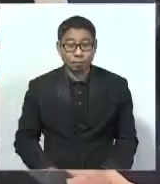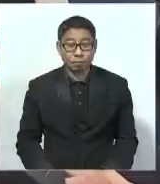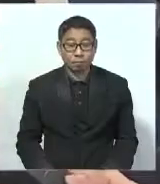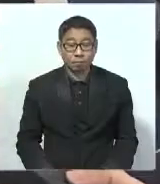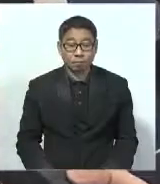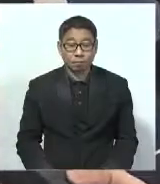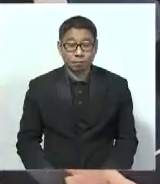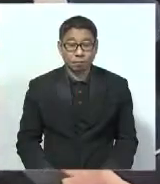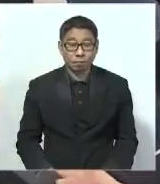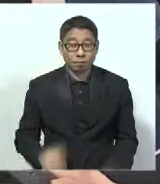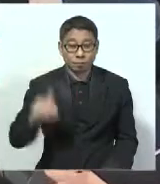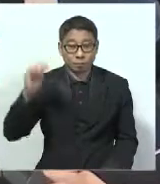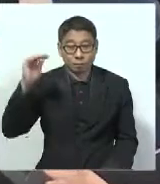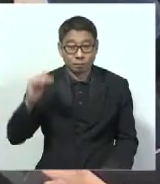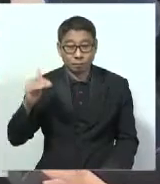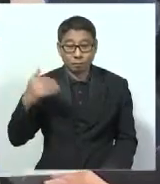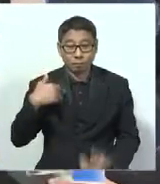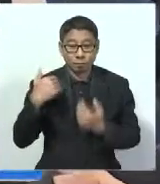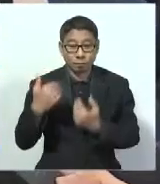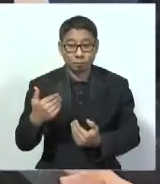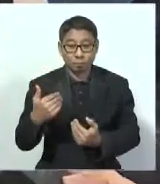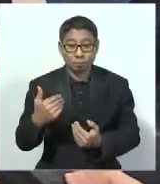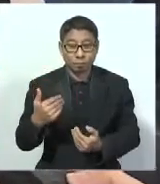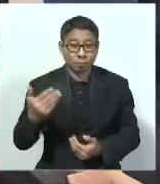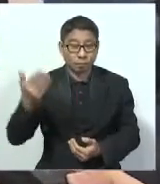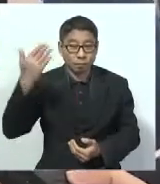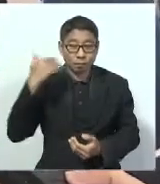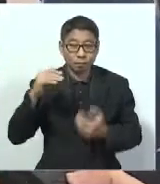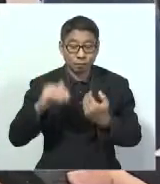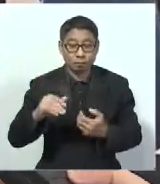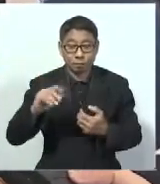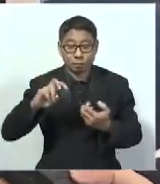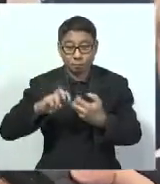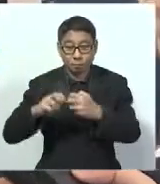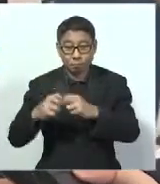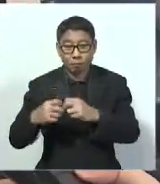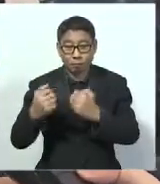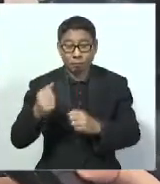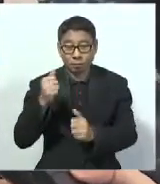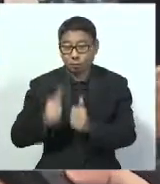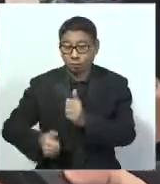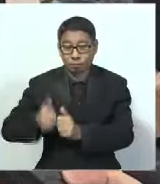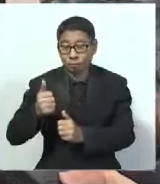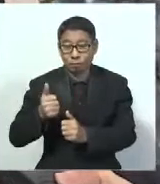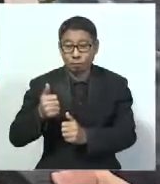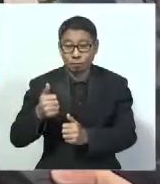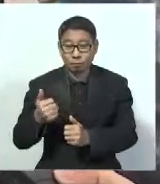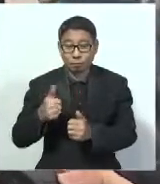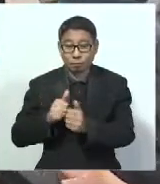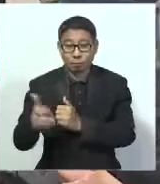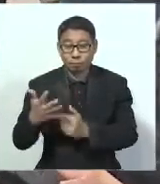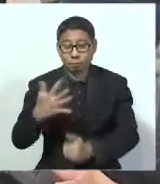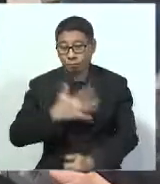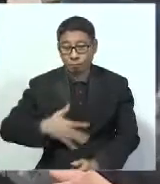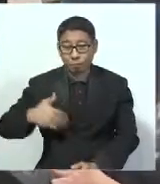าจากน้องเขาเนี่ยเขาไม่สามารถตอนนั้นในขณะที่เกิดเหตุเขาไม่สามารถทำอะไรได้อยู่แล้วเพราะว่าสภาพร่างกายเขา